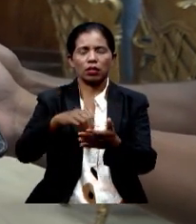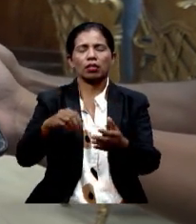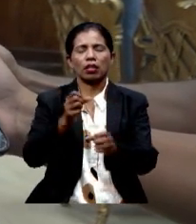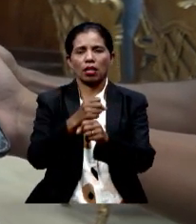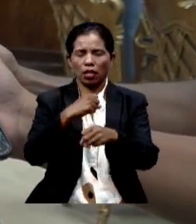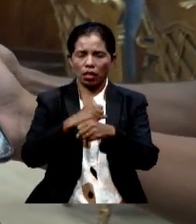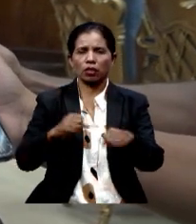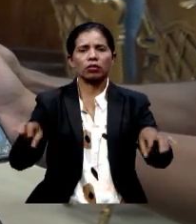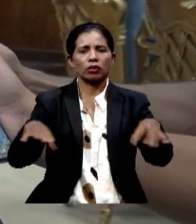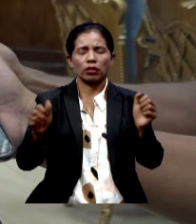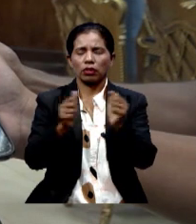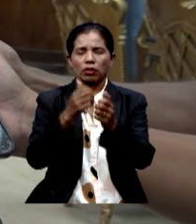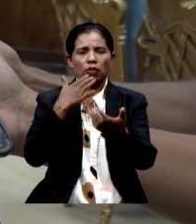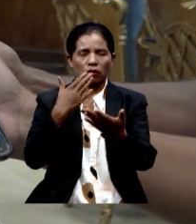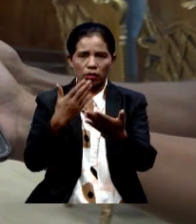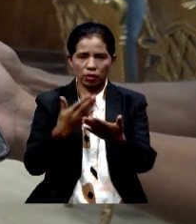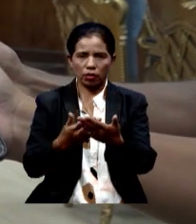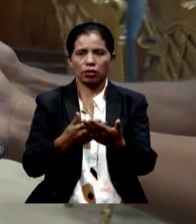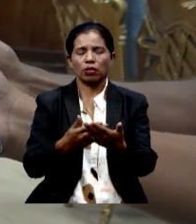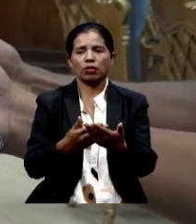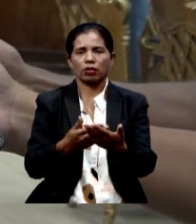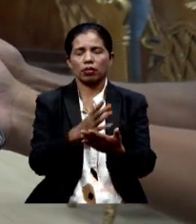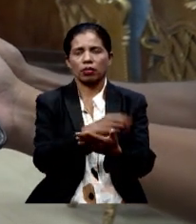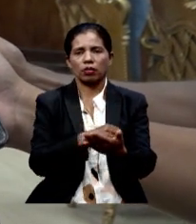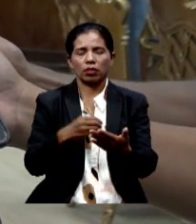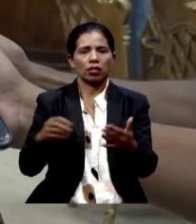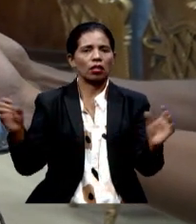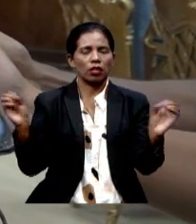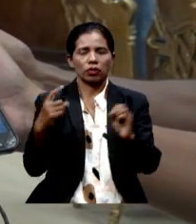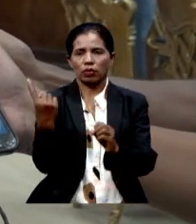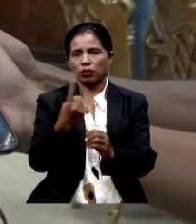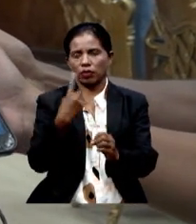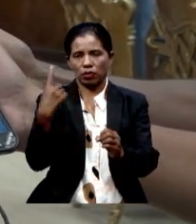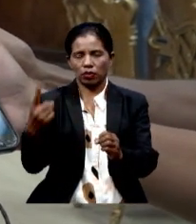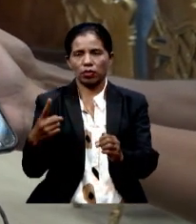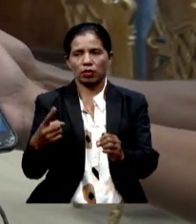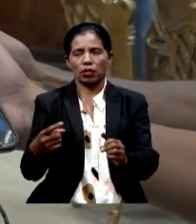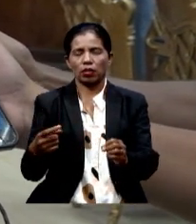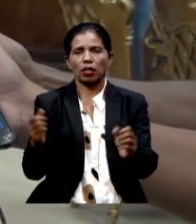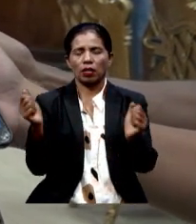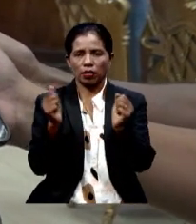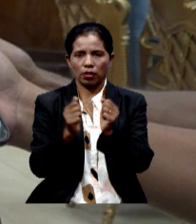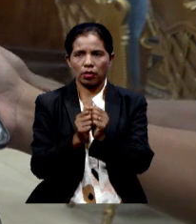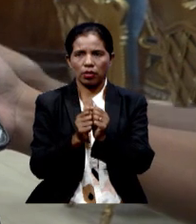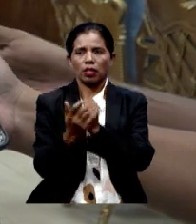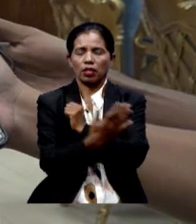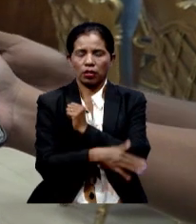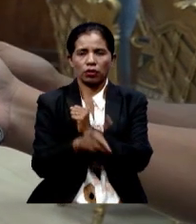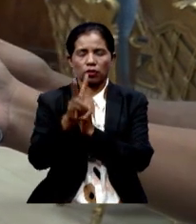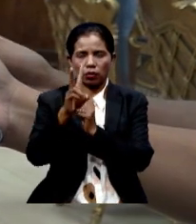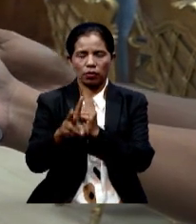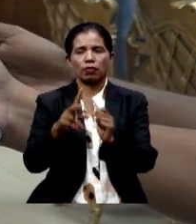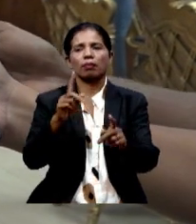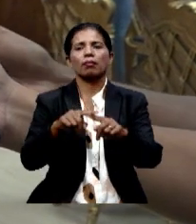PMA conduzivo, rotia, Lulu Osteta iha entre país do ane, mas be